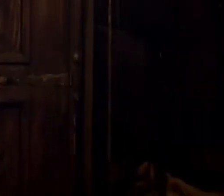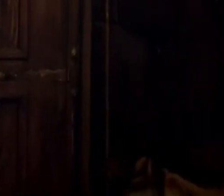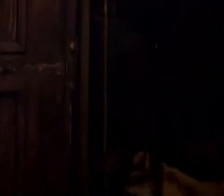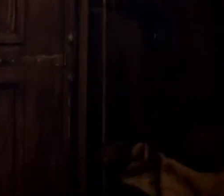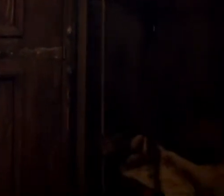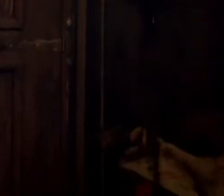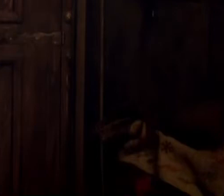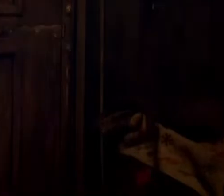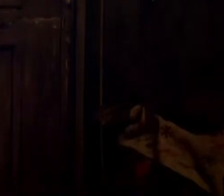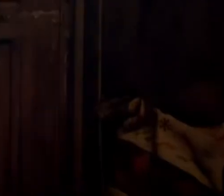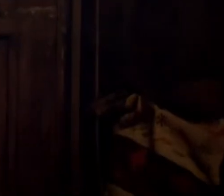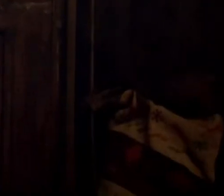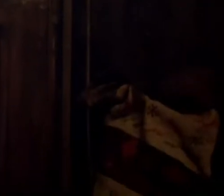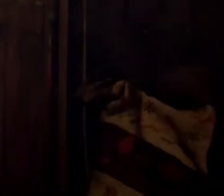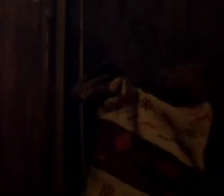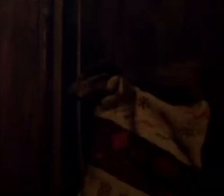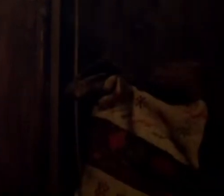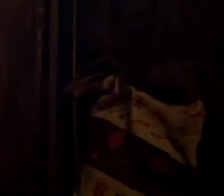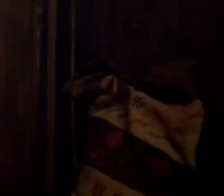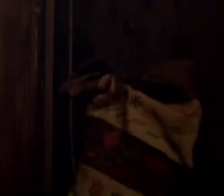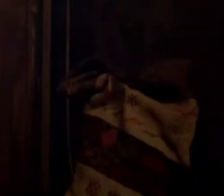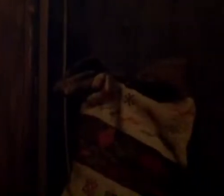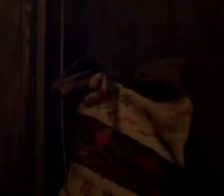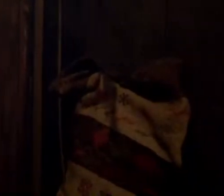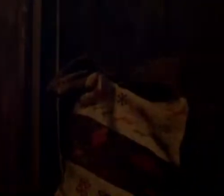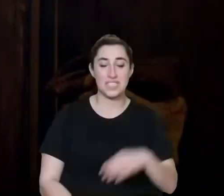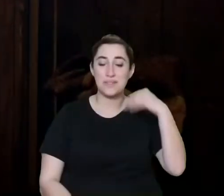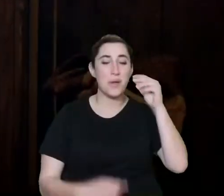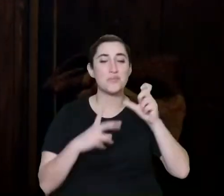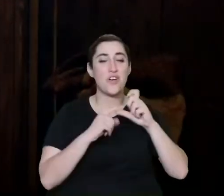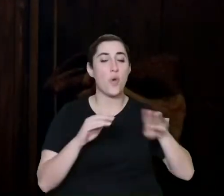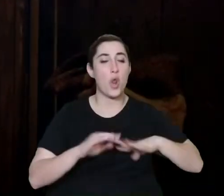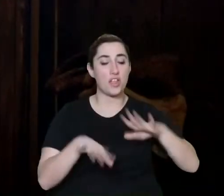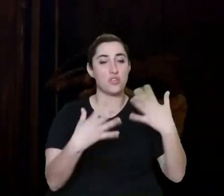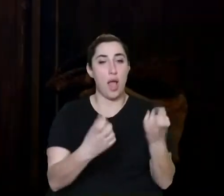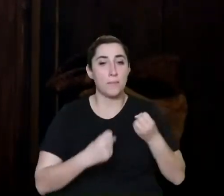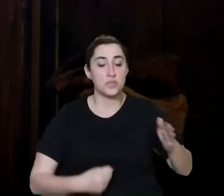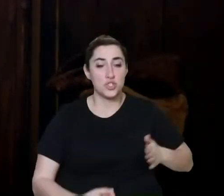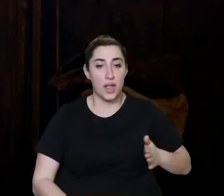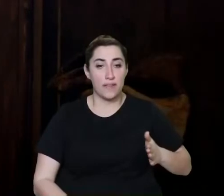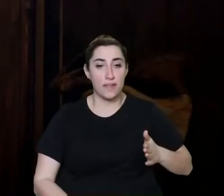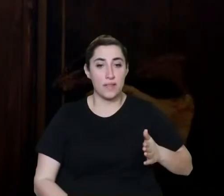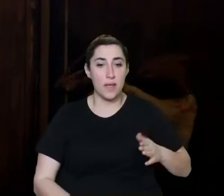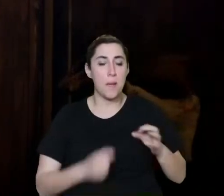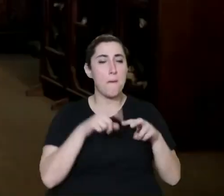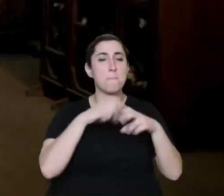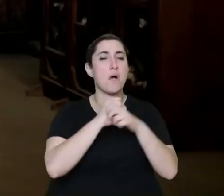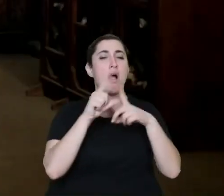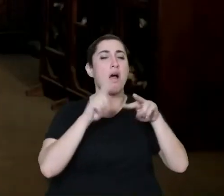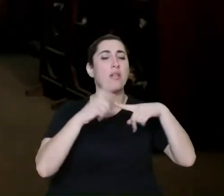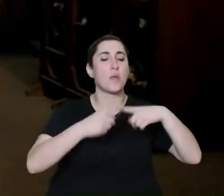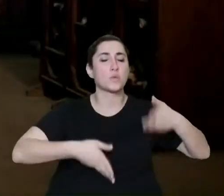Odasının ana girişindeki dış kapıdan içeri girdi. İmam Şafii talebelerini almış yanına, Bağdat